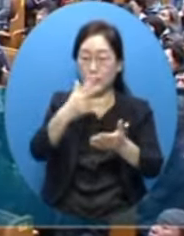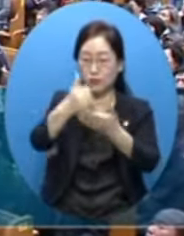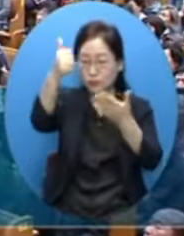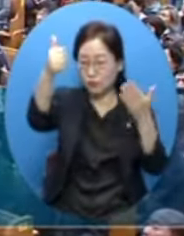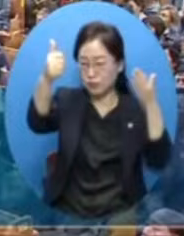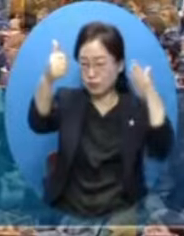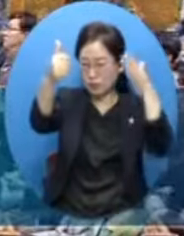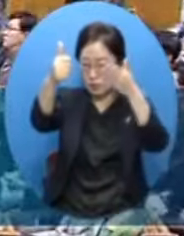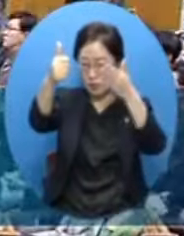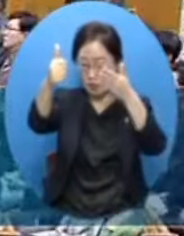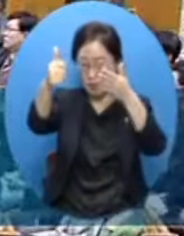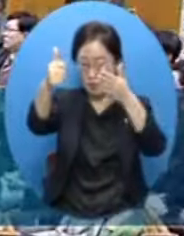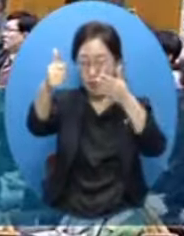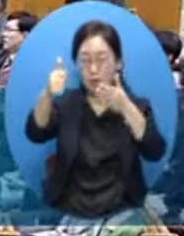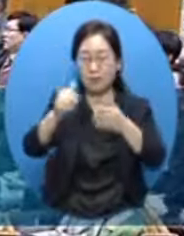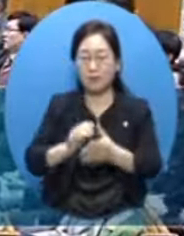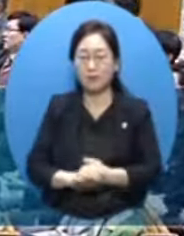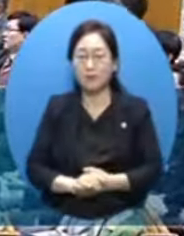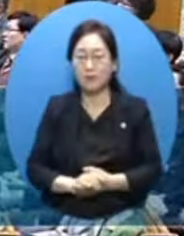향하라.